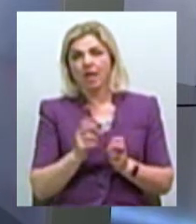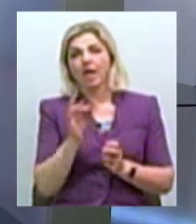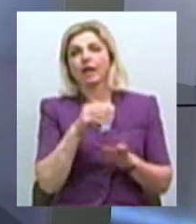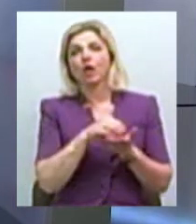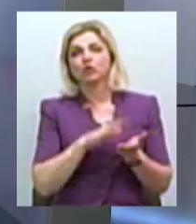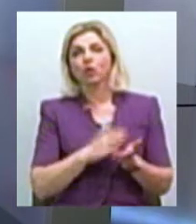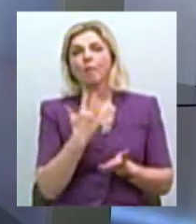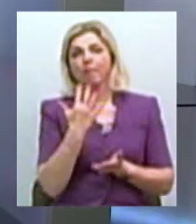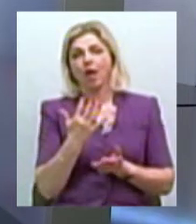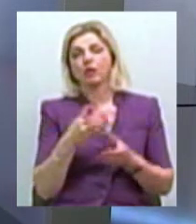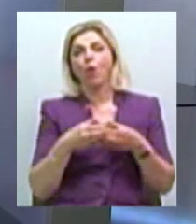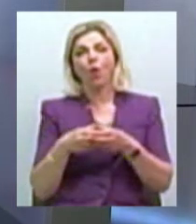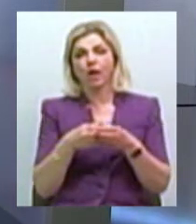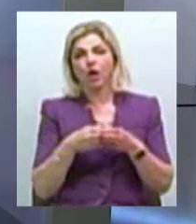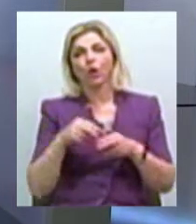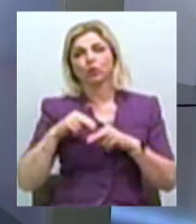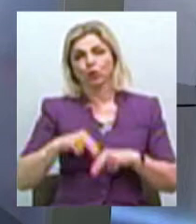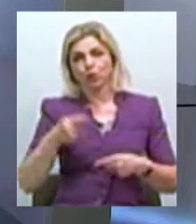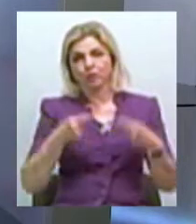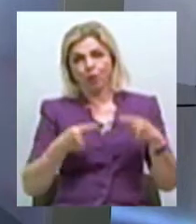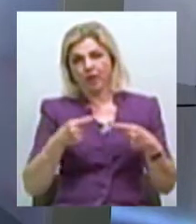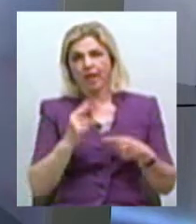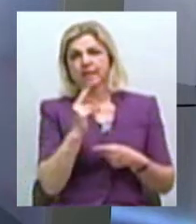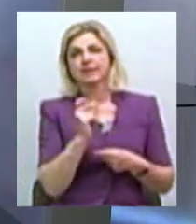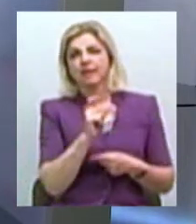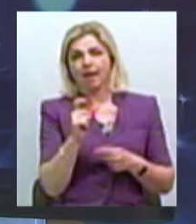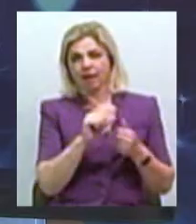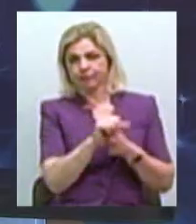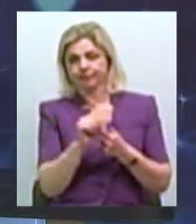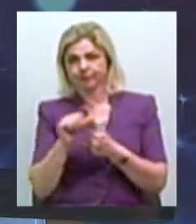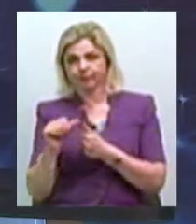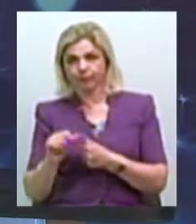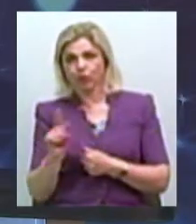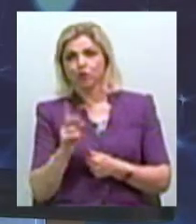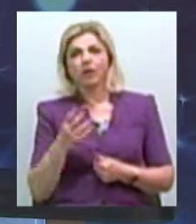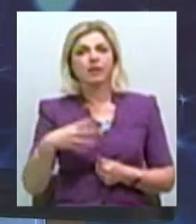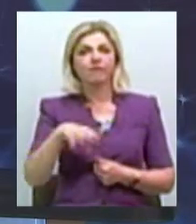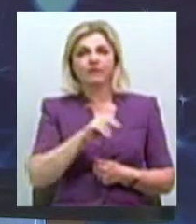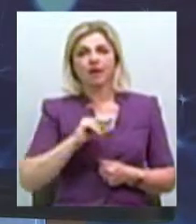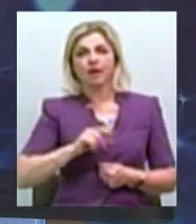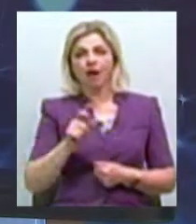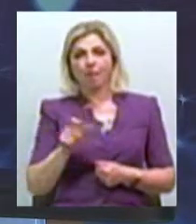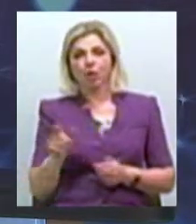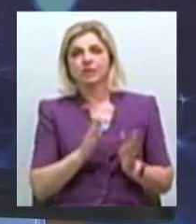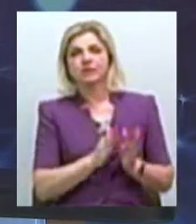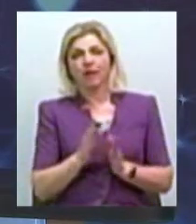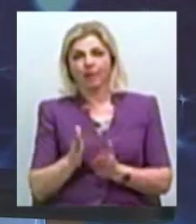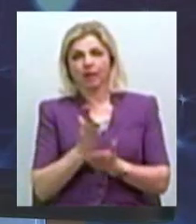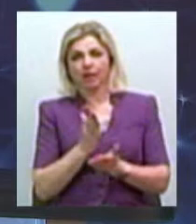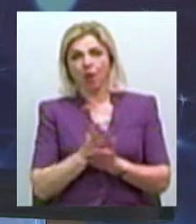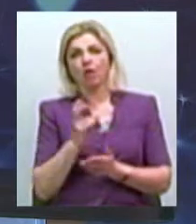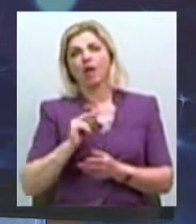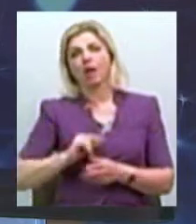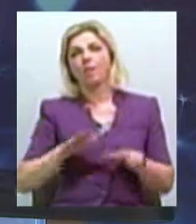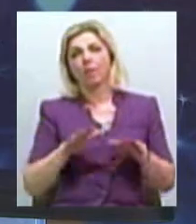було 5 колективних трудових спорів. По цехам, ну це специфікою те, що не всі наймані працівники стабільно знаходяться на робочому місці,